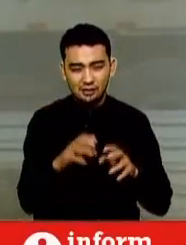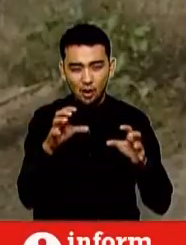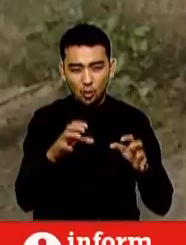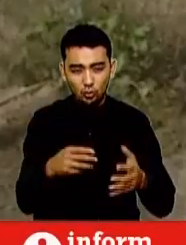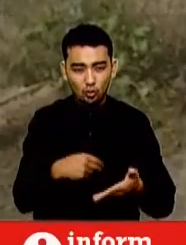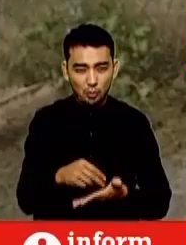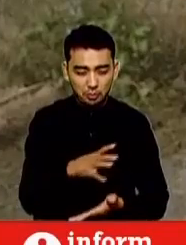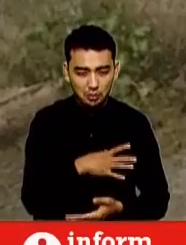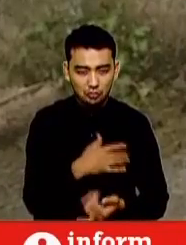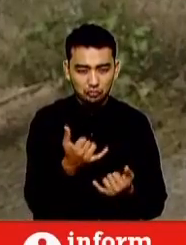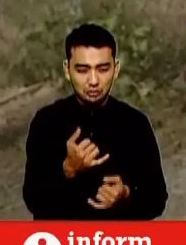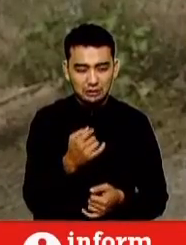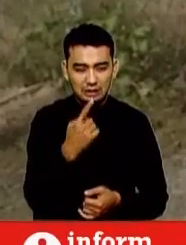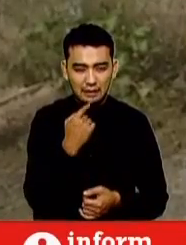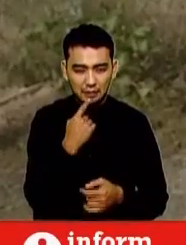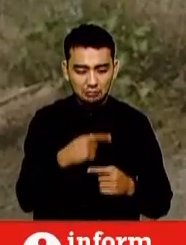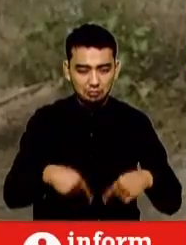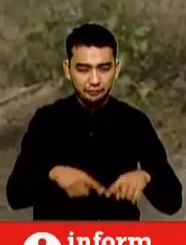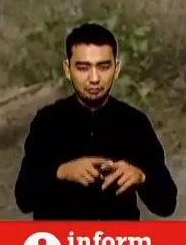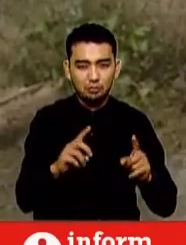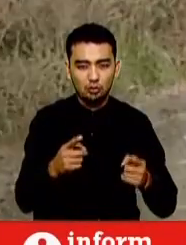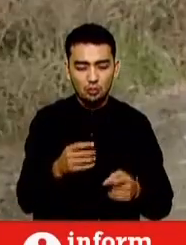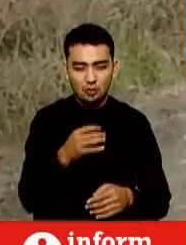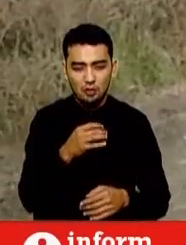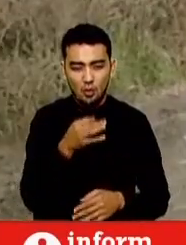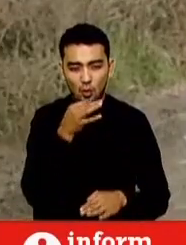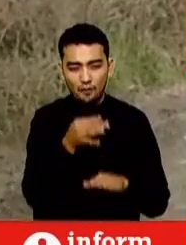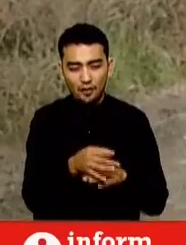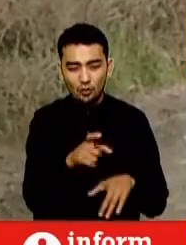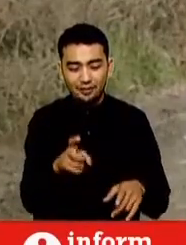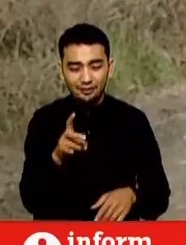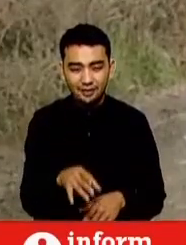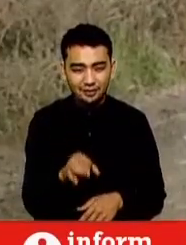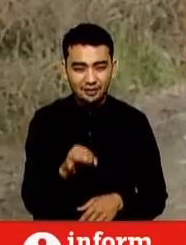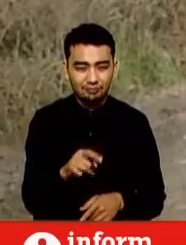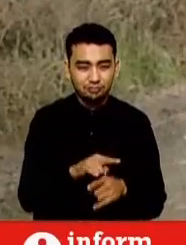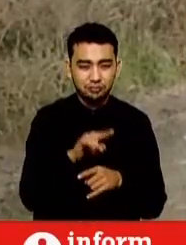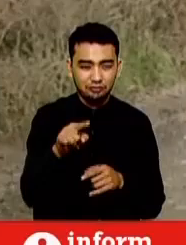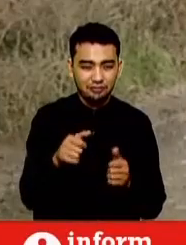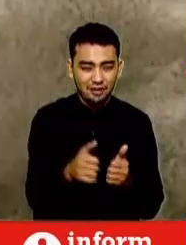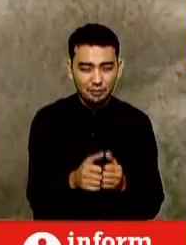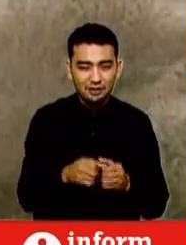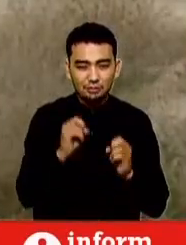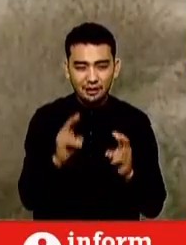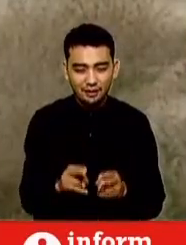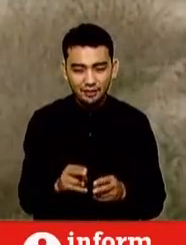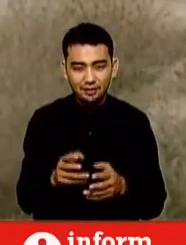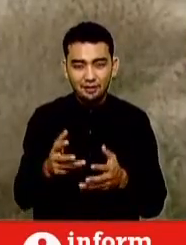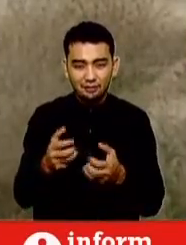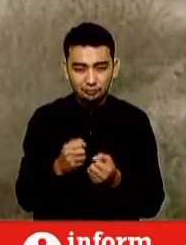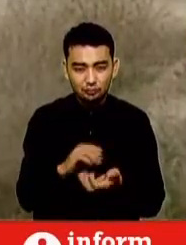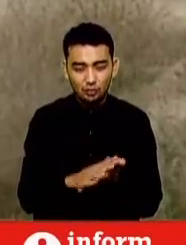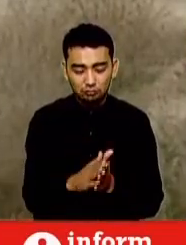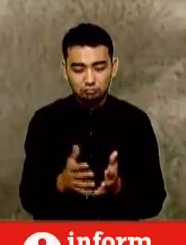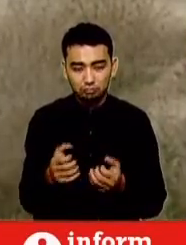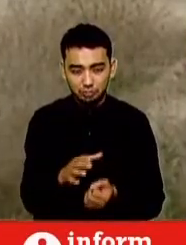наразы. Айтуларынша, қоныстанар алдында тек жауапты мамандардан ғана емес, әуежайдан да арнайы рұқсат алып баспана салған.